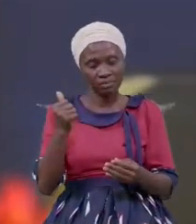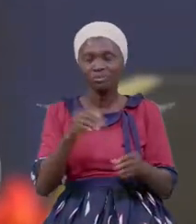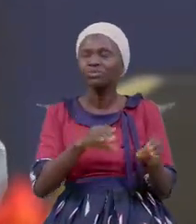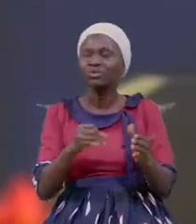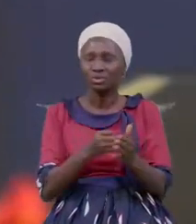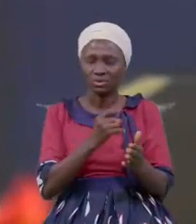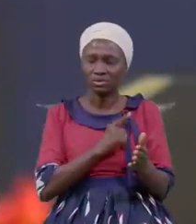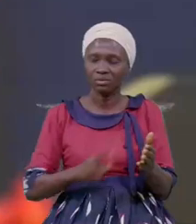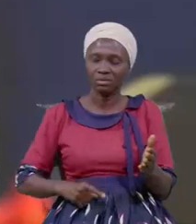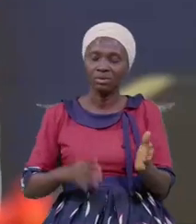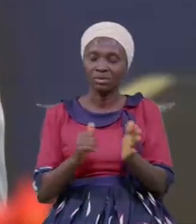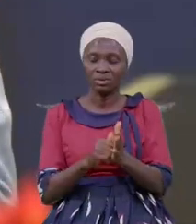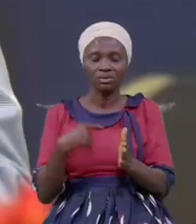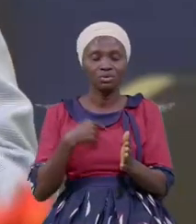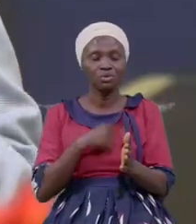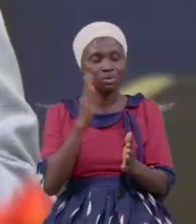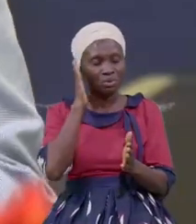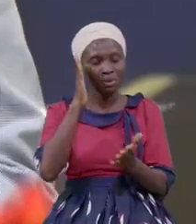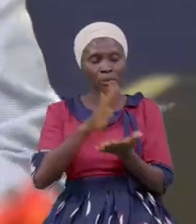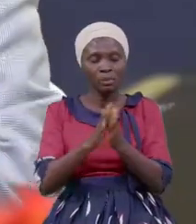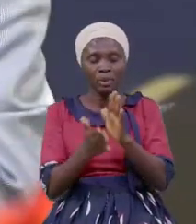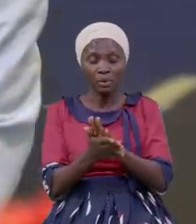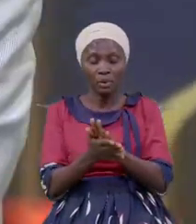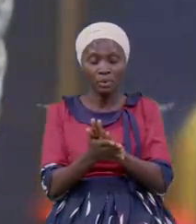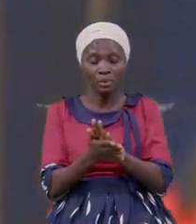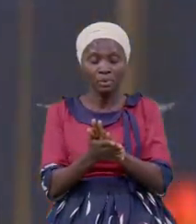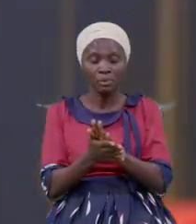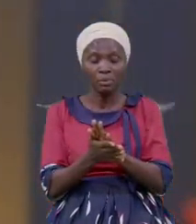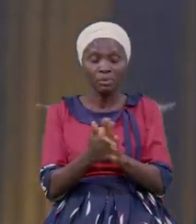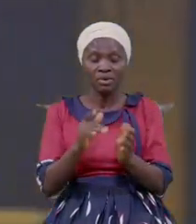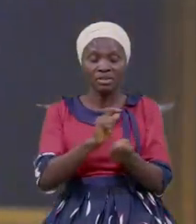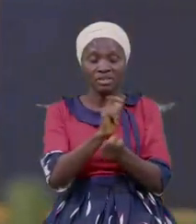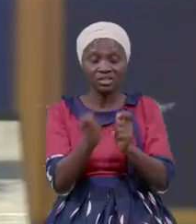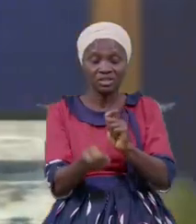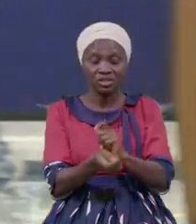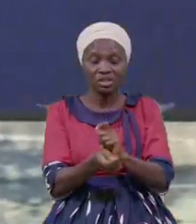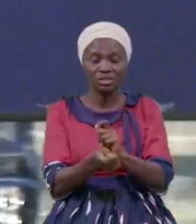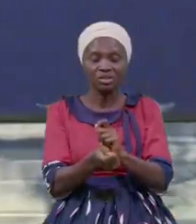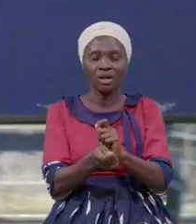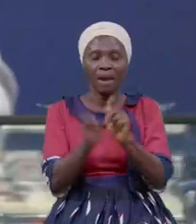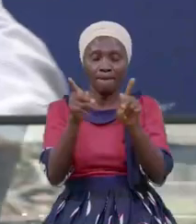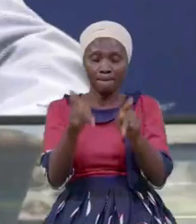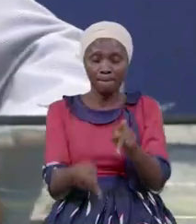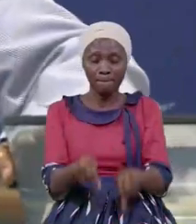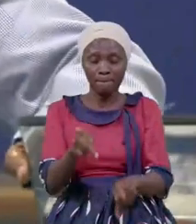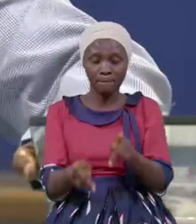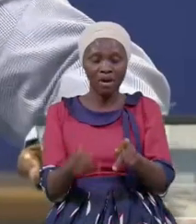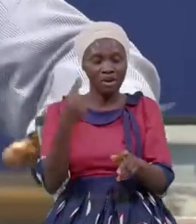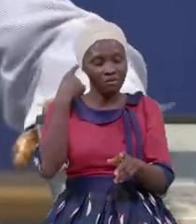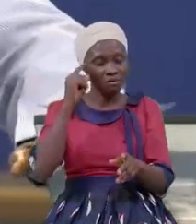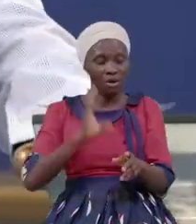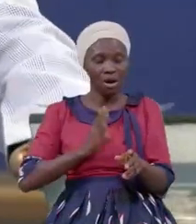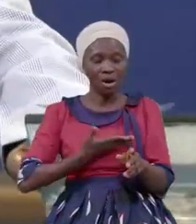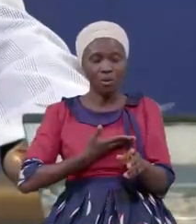fais le Seigneur pour que nous devenions des artisans des agents de changement pour le